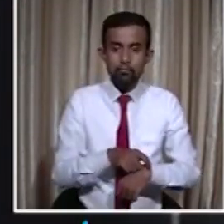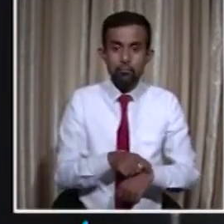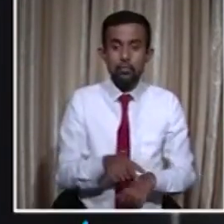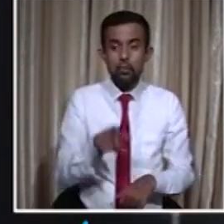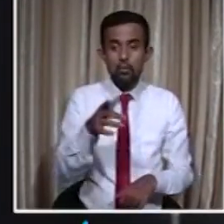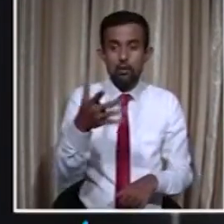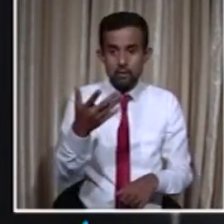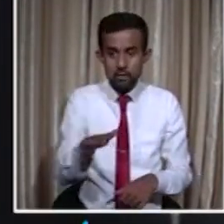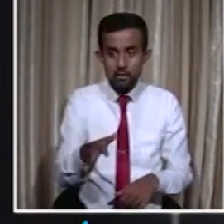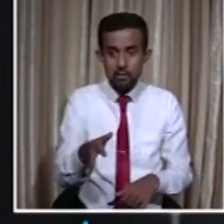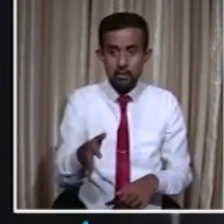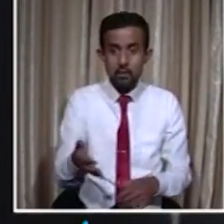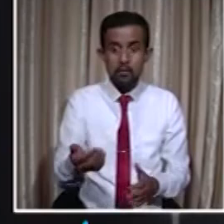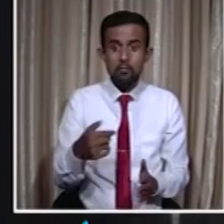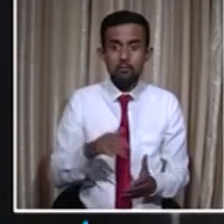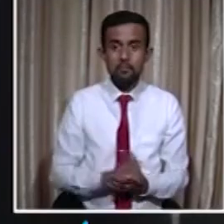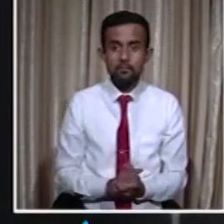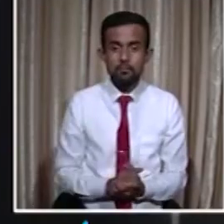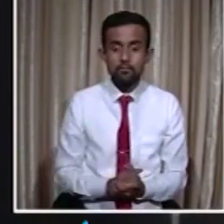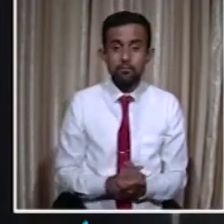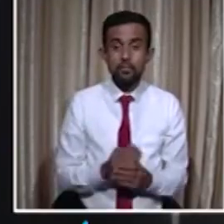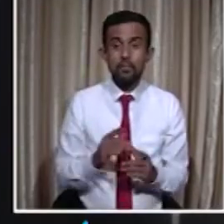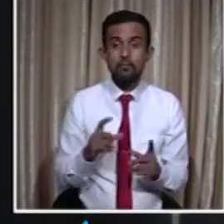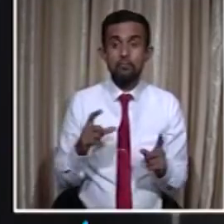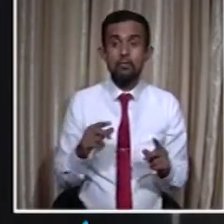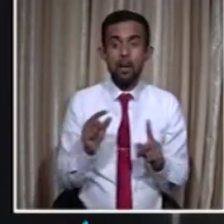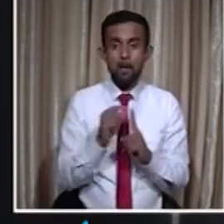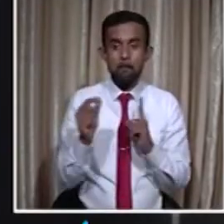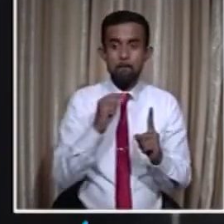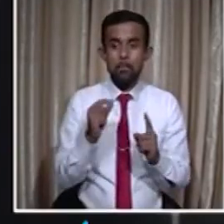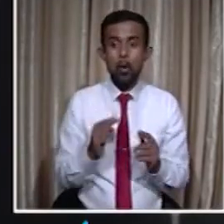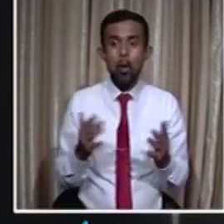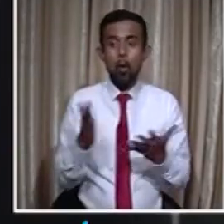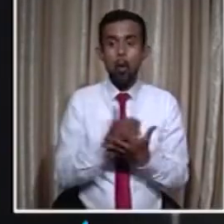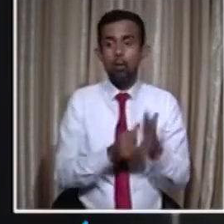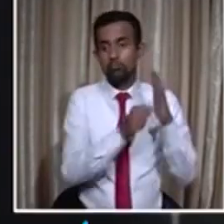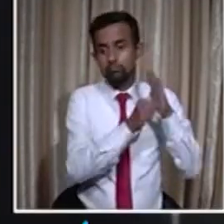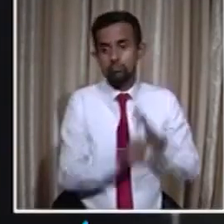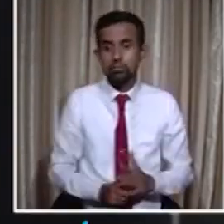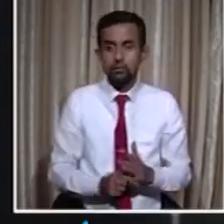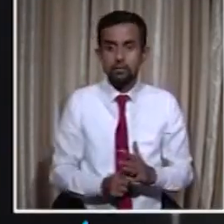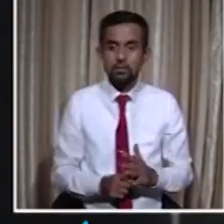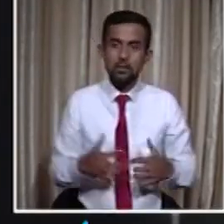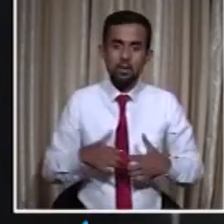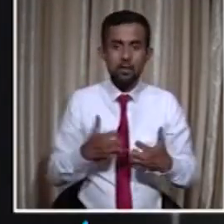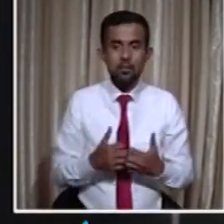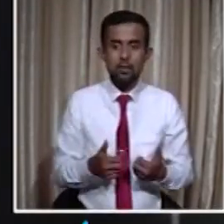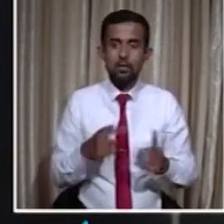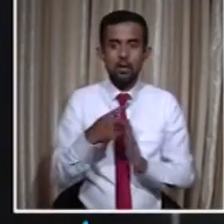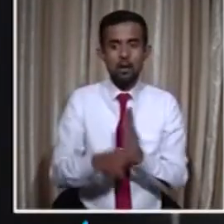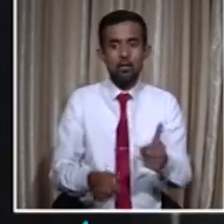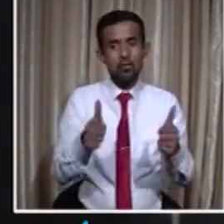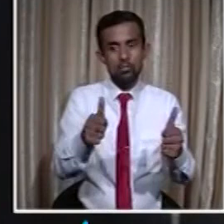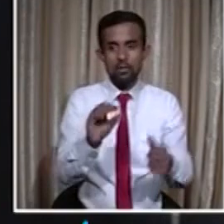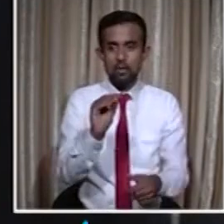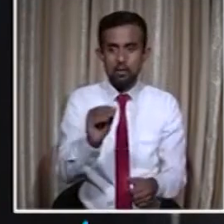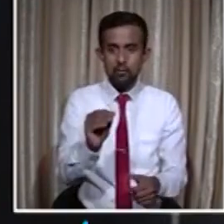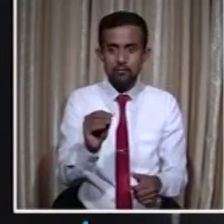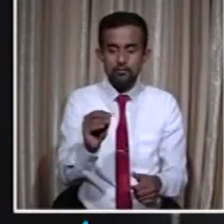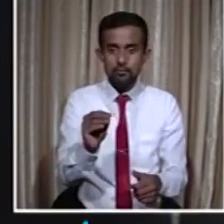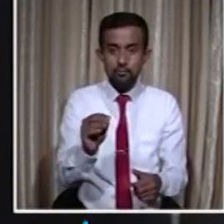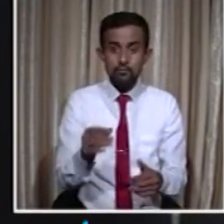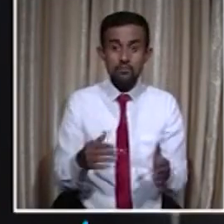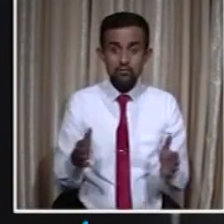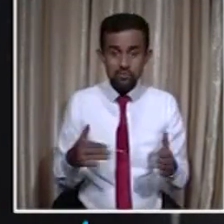දේ ඇවිල්ලා මේ දියවන්නාවටම අපි ඔක්කොම ගිල්ලලා දායි. ඒත් කමක් නැහැ, රටට යහපතක් වෙනවනම්. හැබැයි